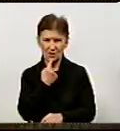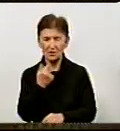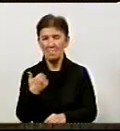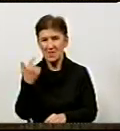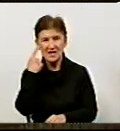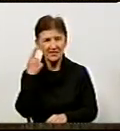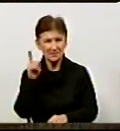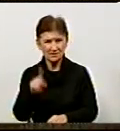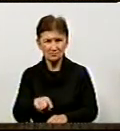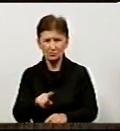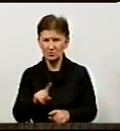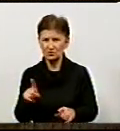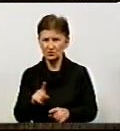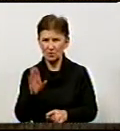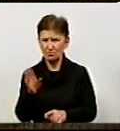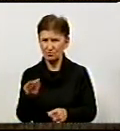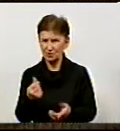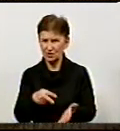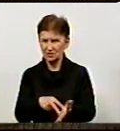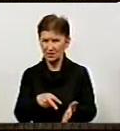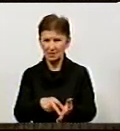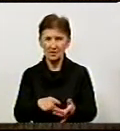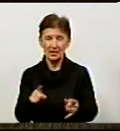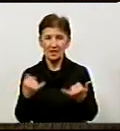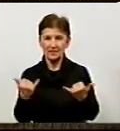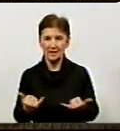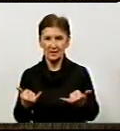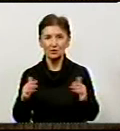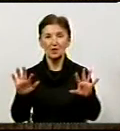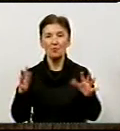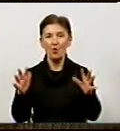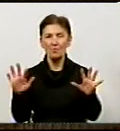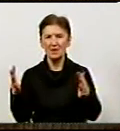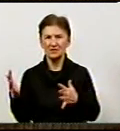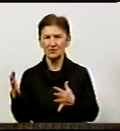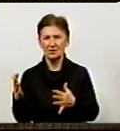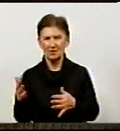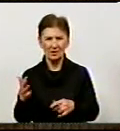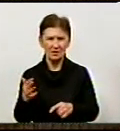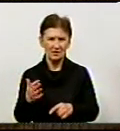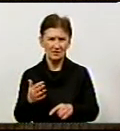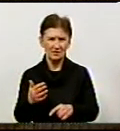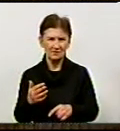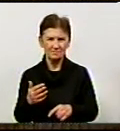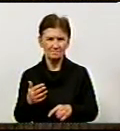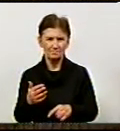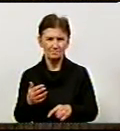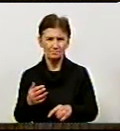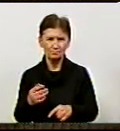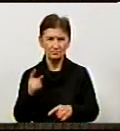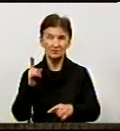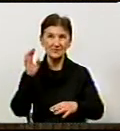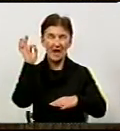що його ціна відіб'ється точно, тому що на даний момент доставка корисного грузу на орбіту